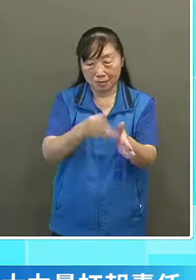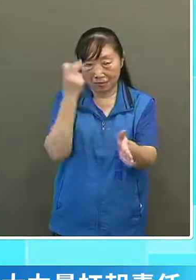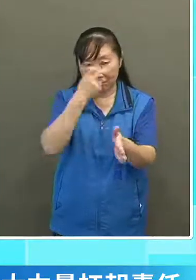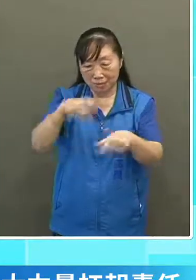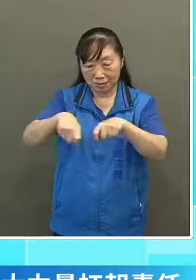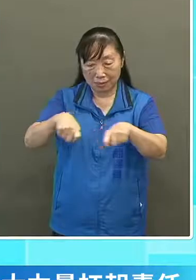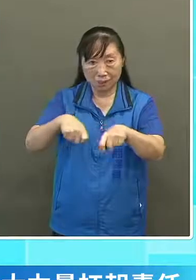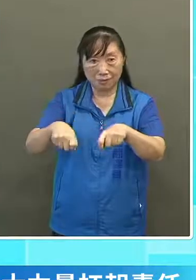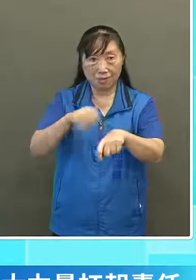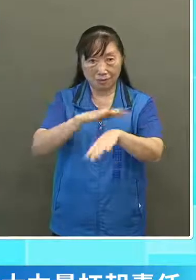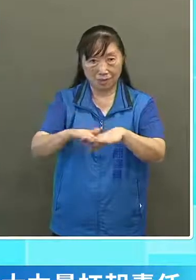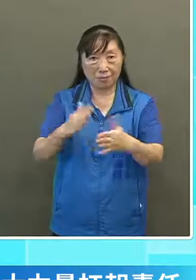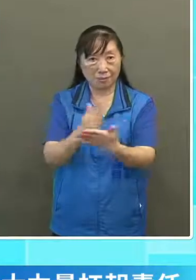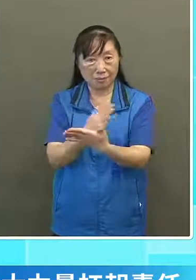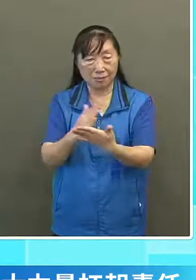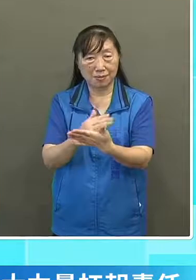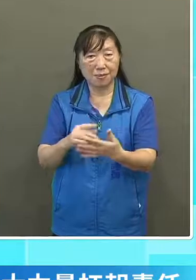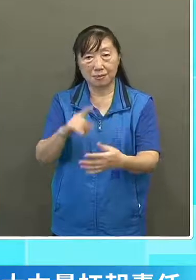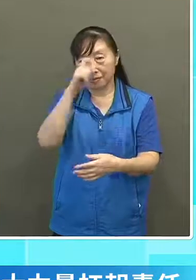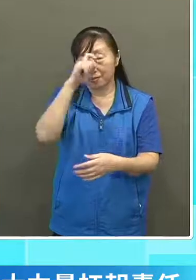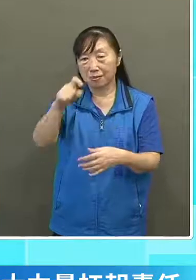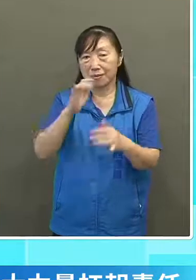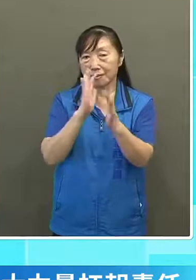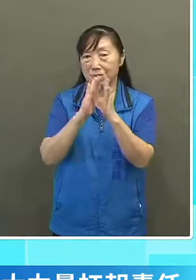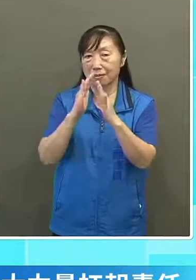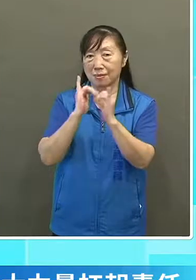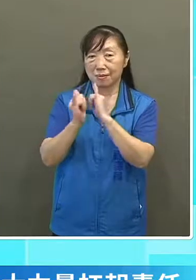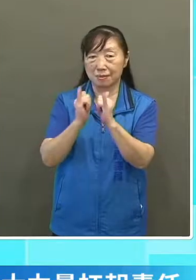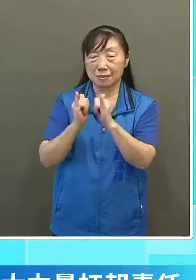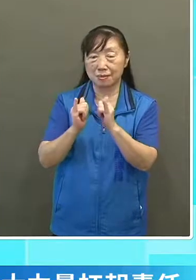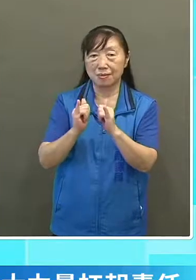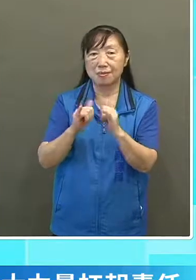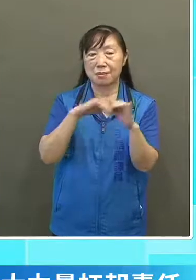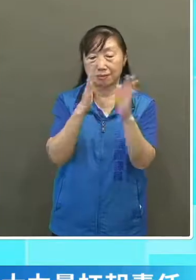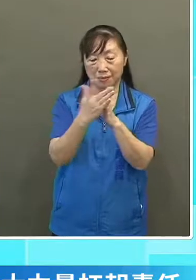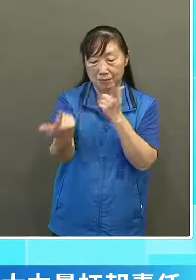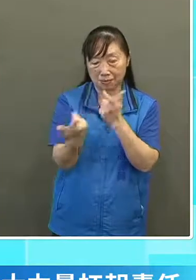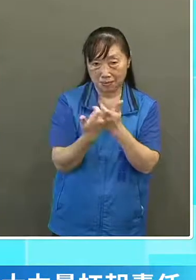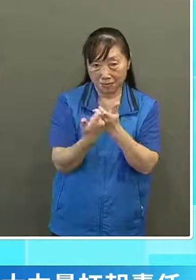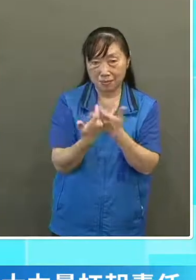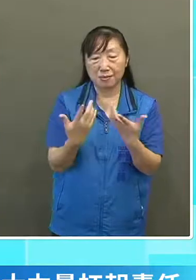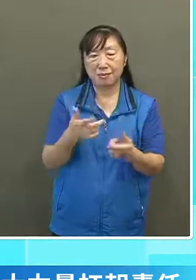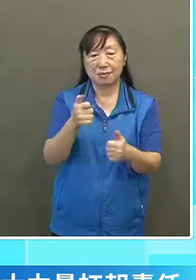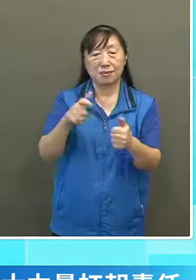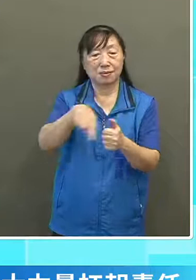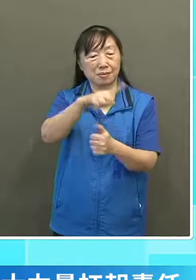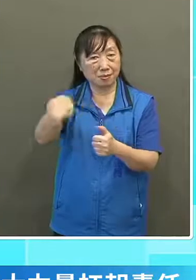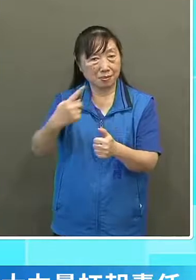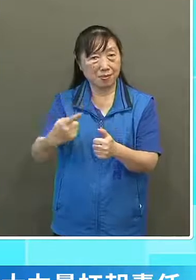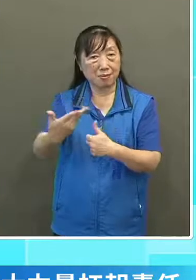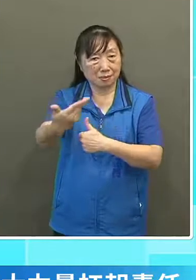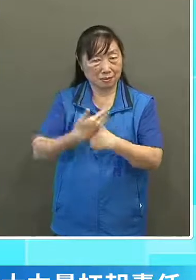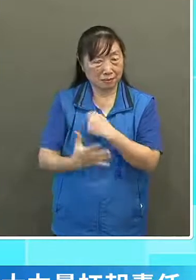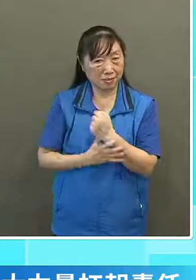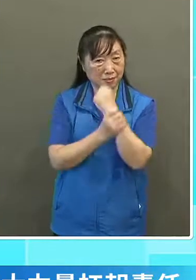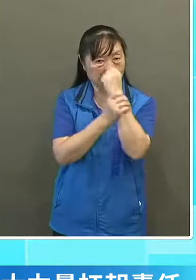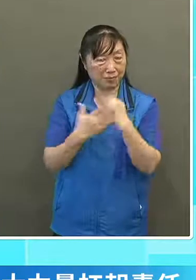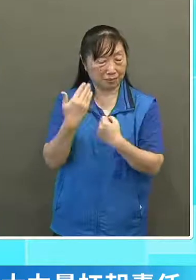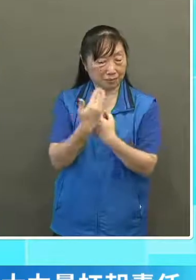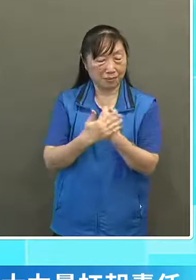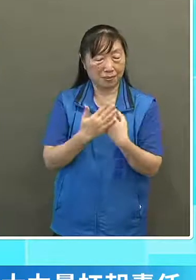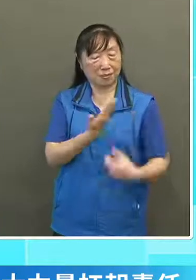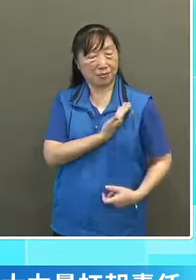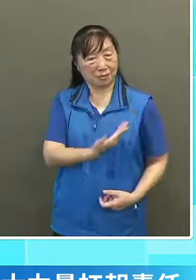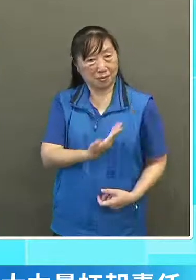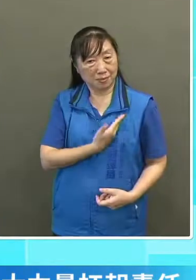为，所以希望市民朋友跟我们大家一起并肩作战，也谢谢市民朋友给我们的支持跟包容，我们大